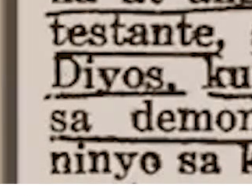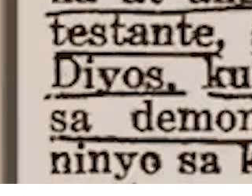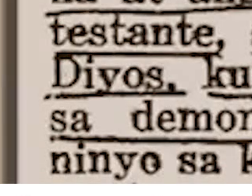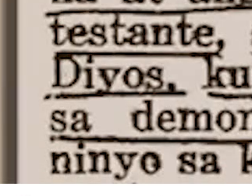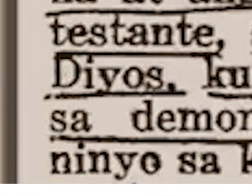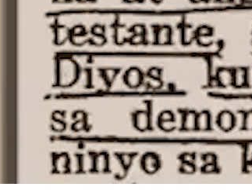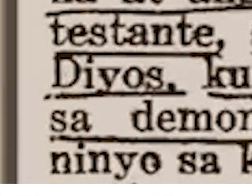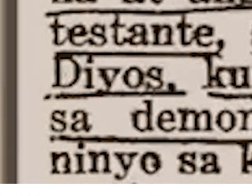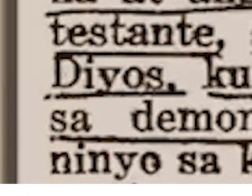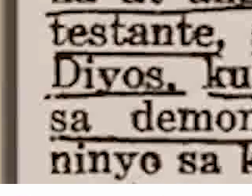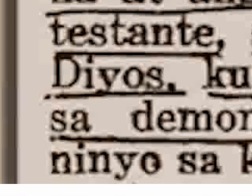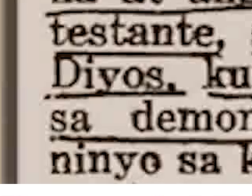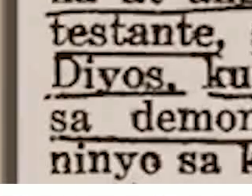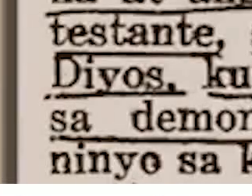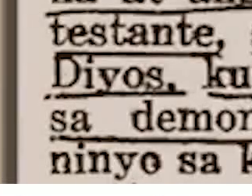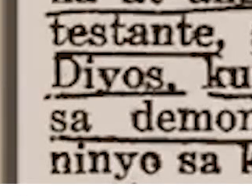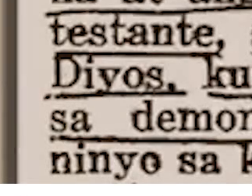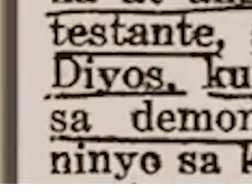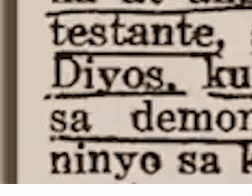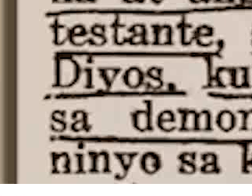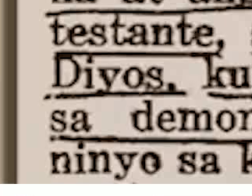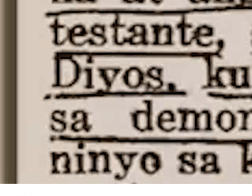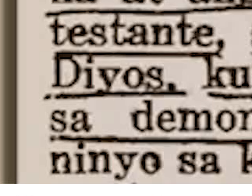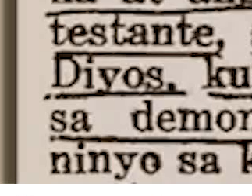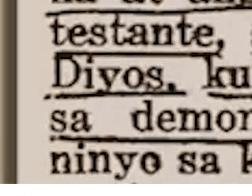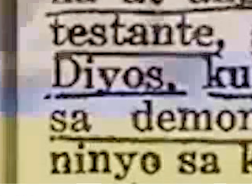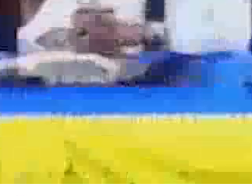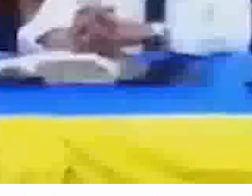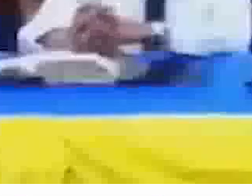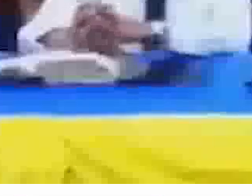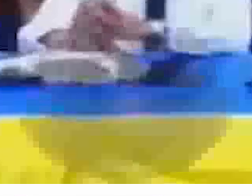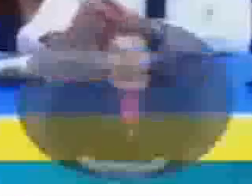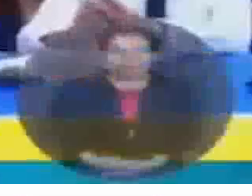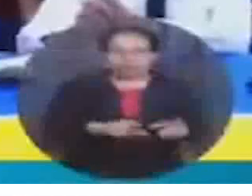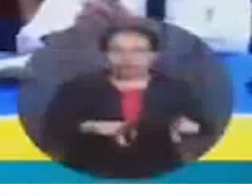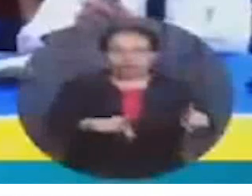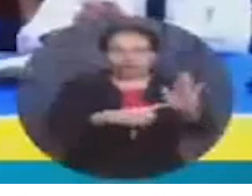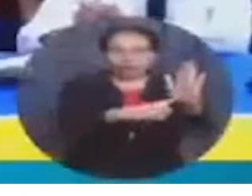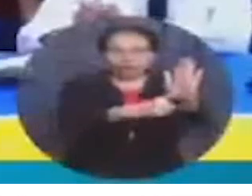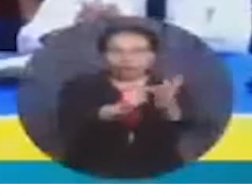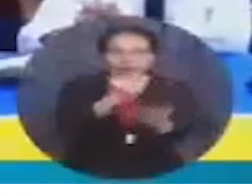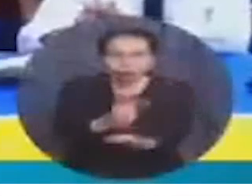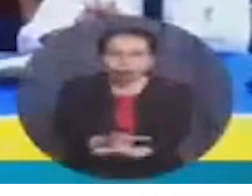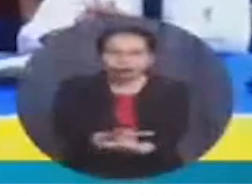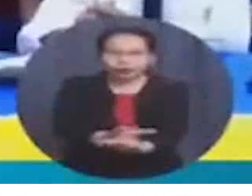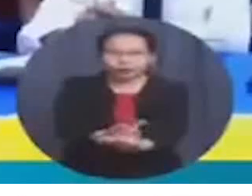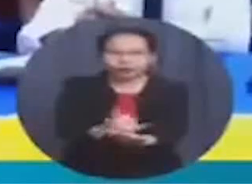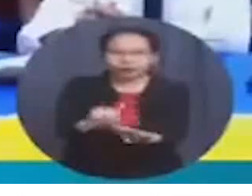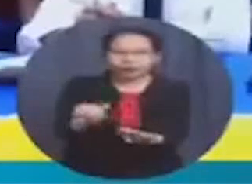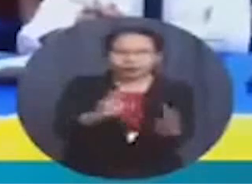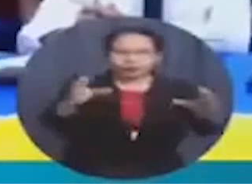sa Katoliko, nakikipasko rin kayo. O, pakita natin ang prueba, nakikipasko sila. Nakaretrato pa